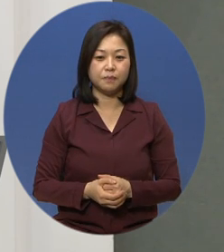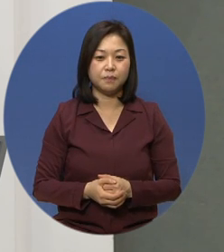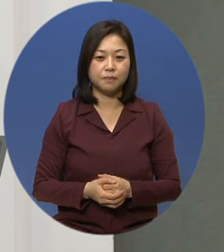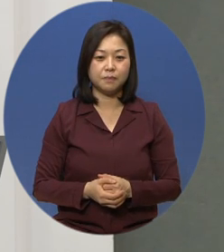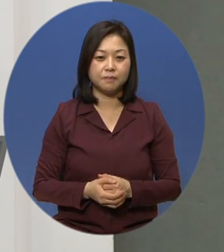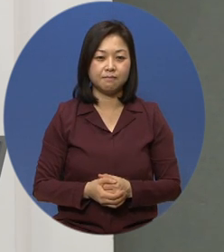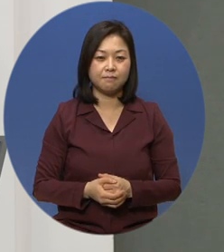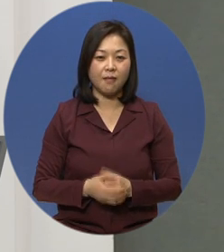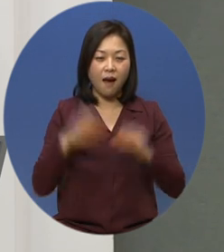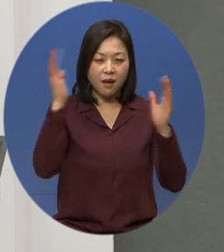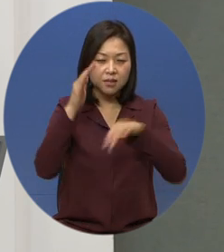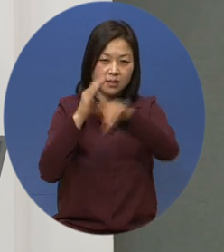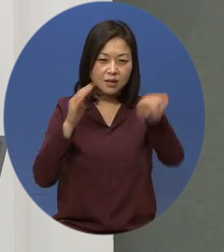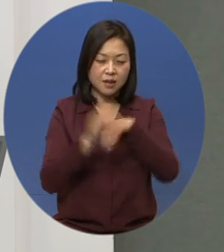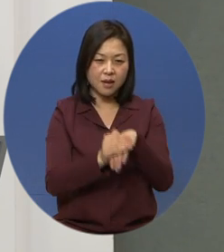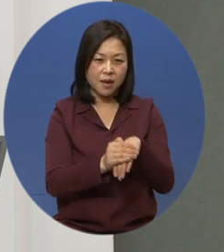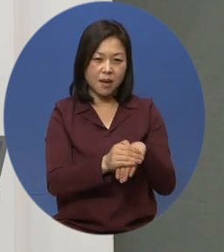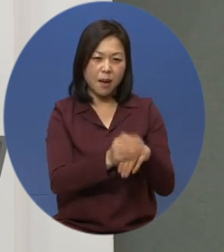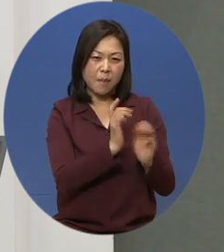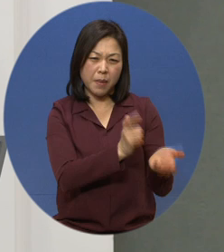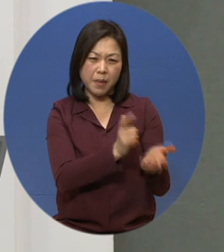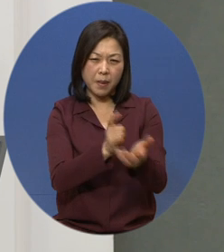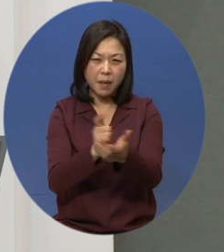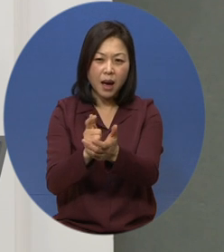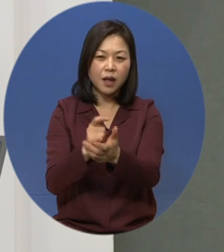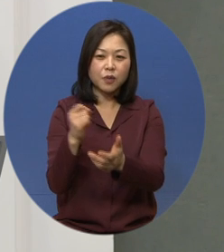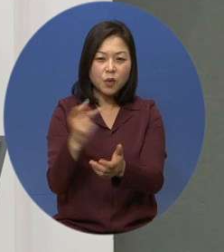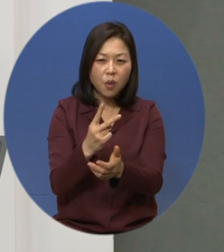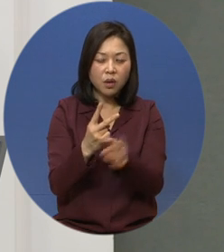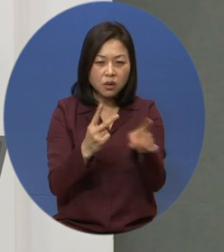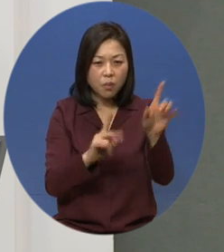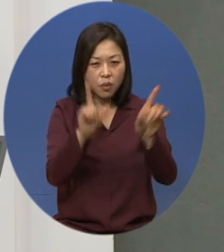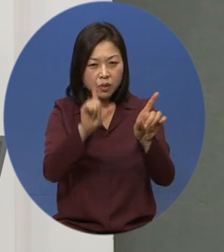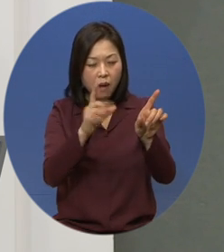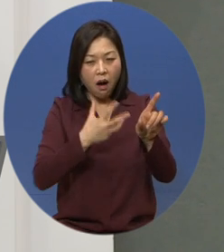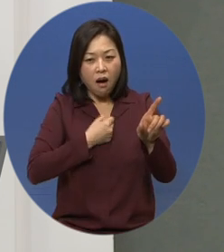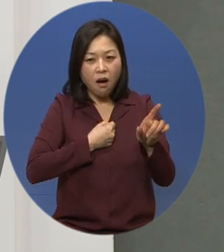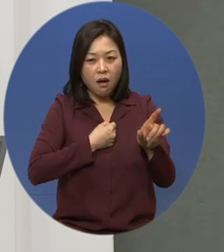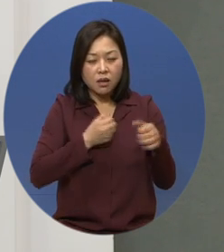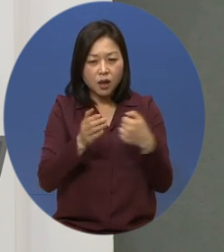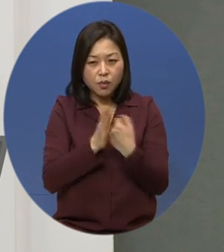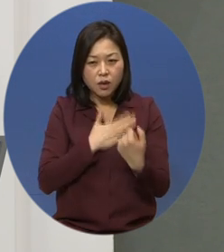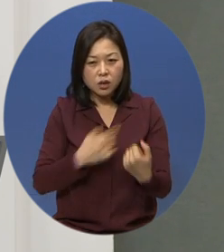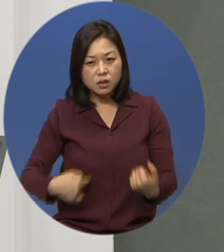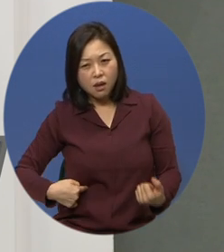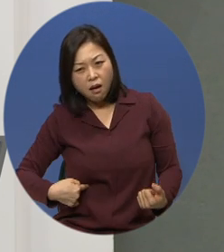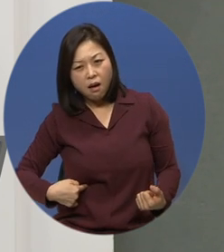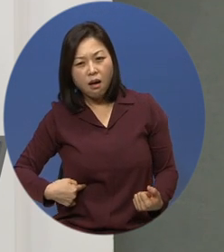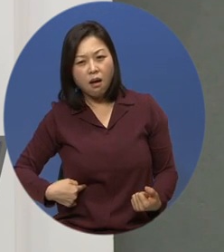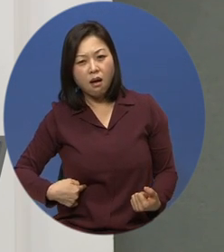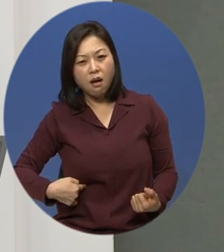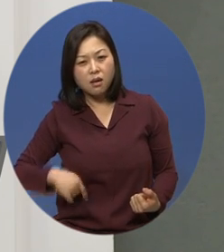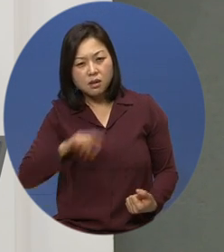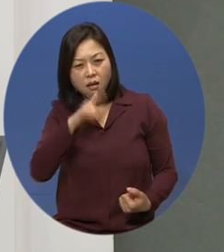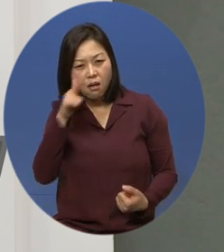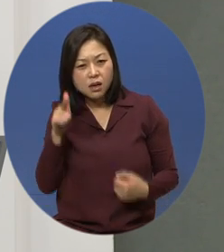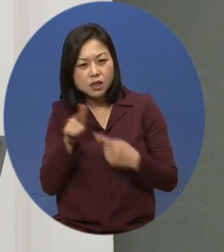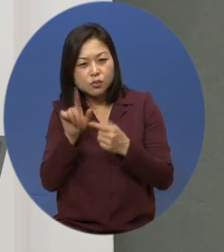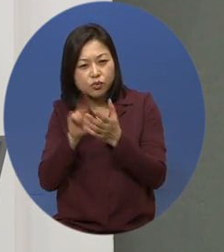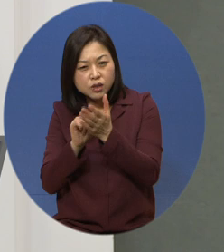참 학생들을 사사하고 거기에 충격을 받아서 양심적인 그런 여러 가지 문제